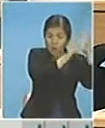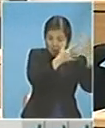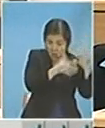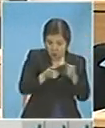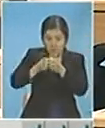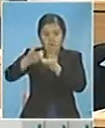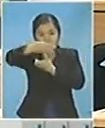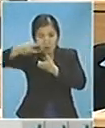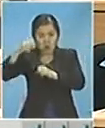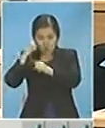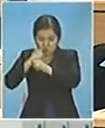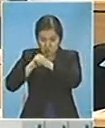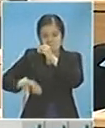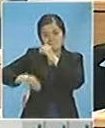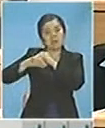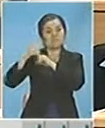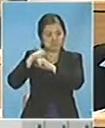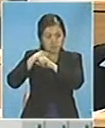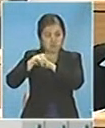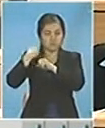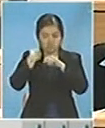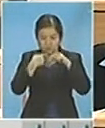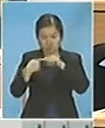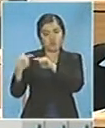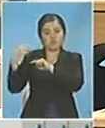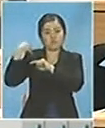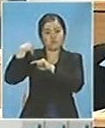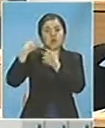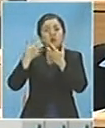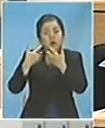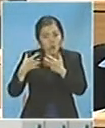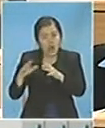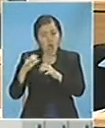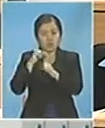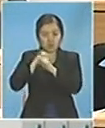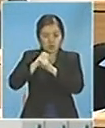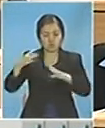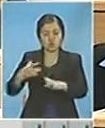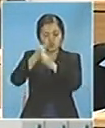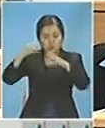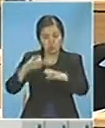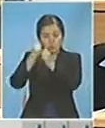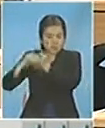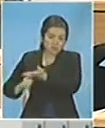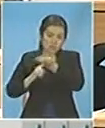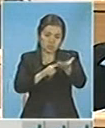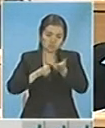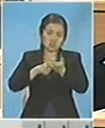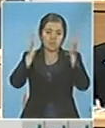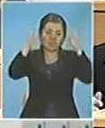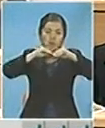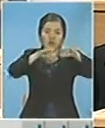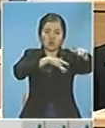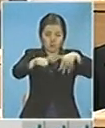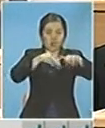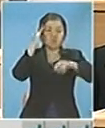านจะมีงานเพิ่มขึ้นอีกมากเลยนะคะแล้วก็ต้องเสนอผลงานต่อสาธารณชนด้วยทางที่ดีที่